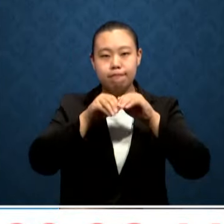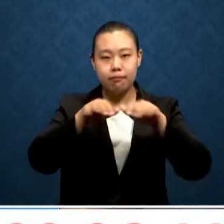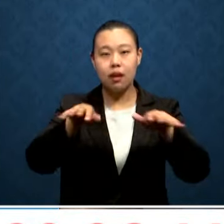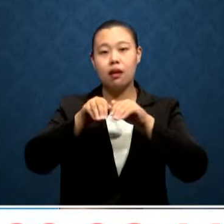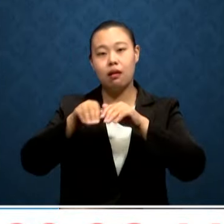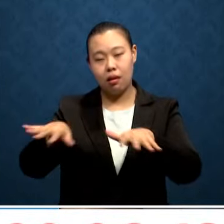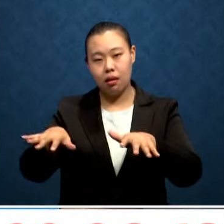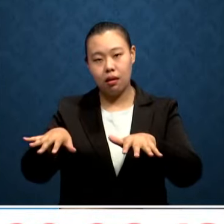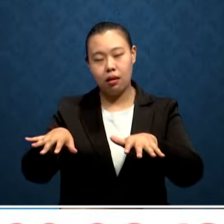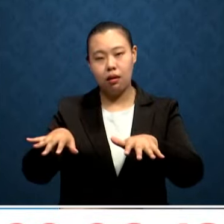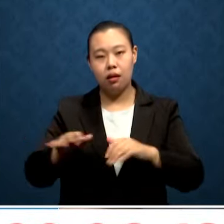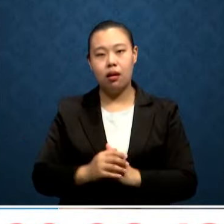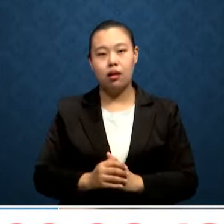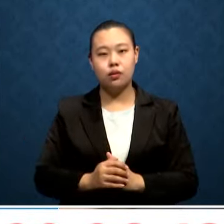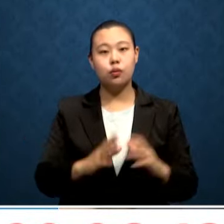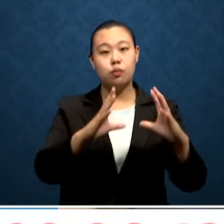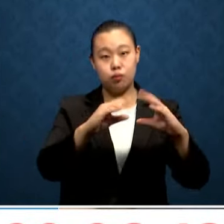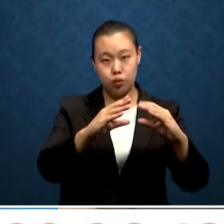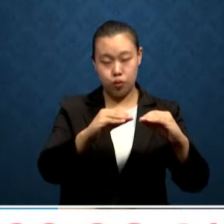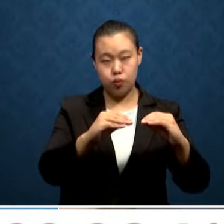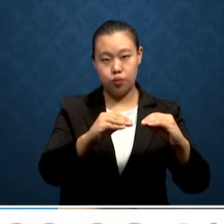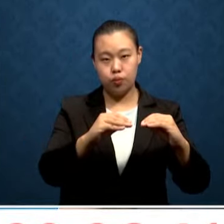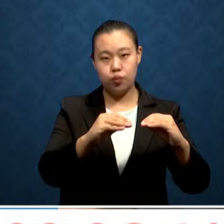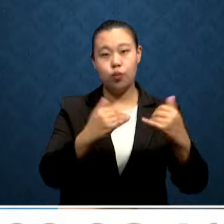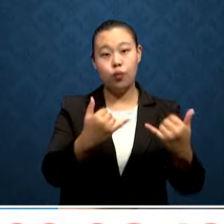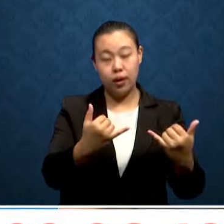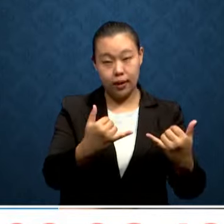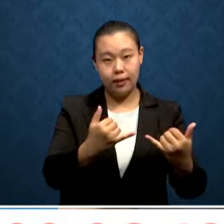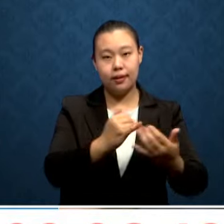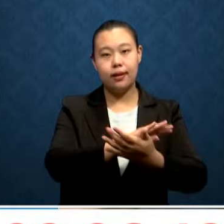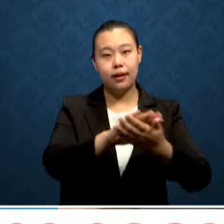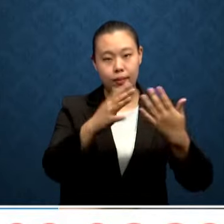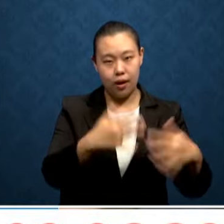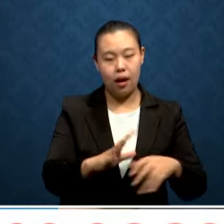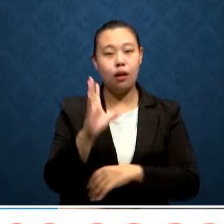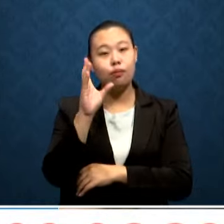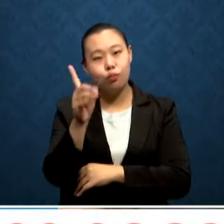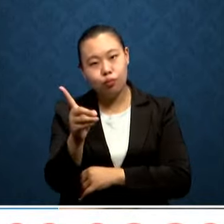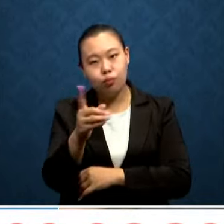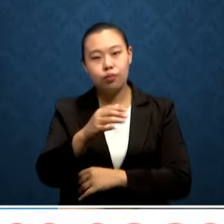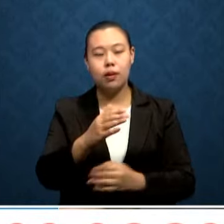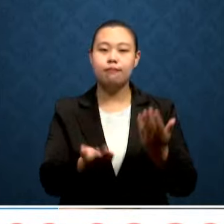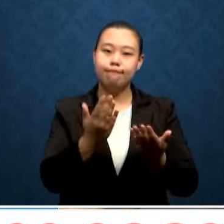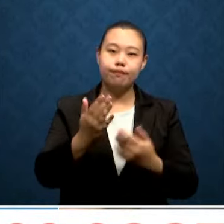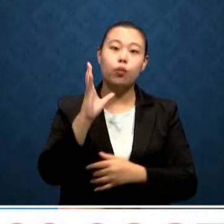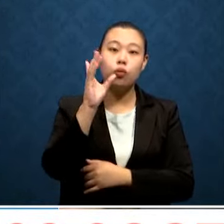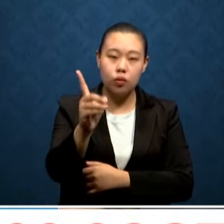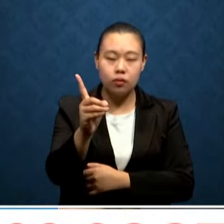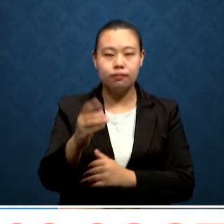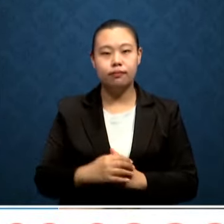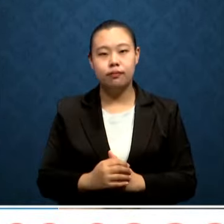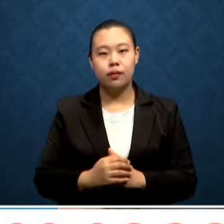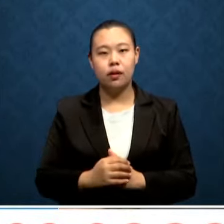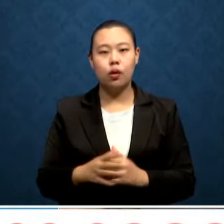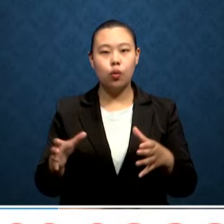ประชุมเสร็จวันนี้เราประชุมเสร็จหรือพรุ่งนี้ก็จะมีกวนเก่าๆ 4-5